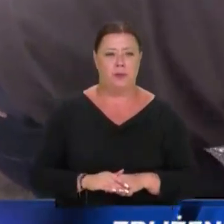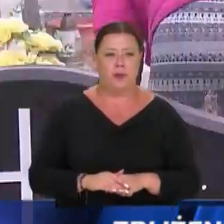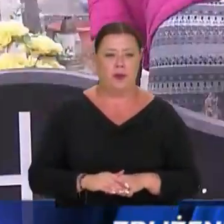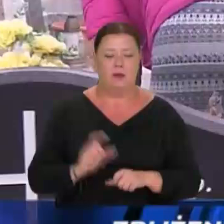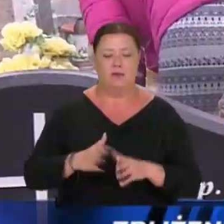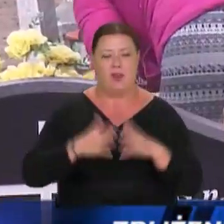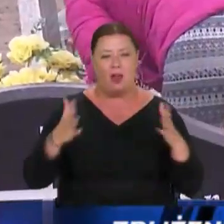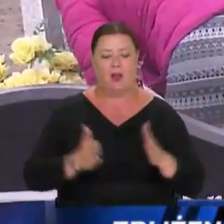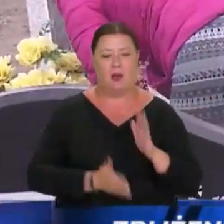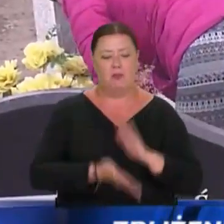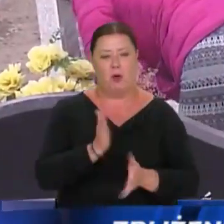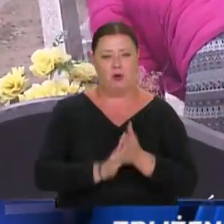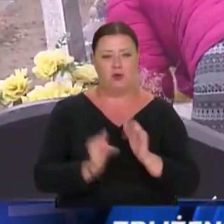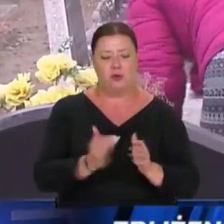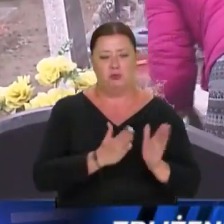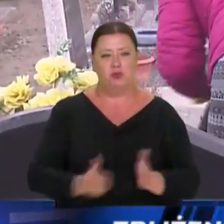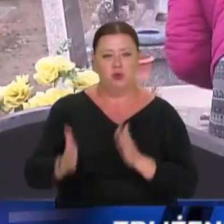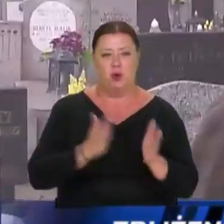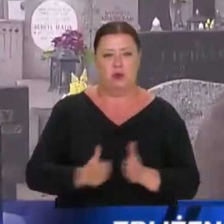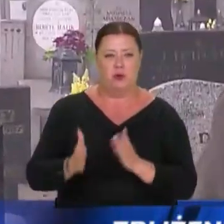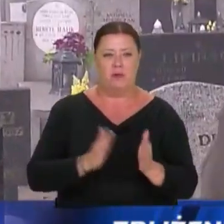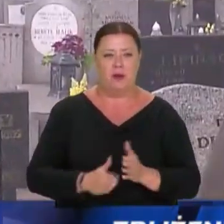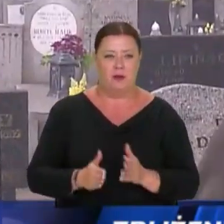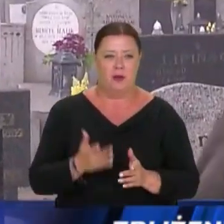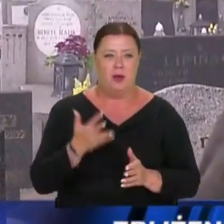Generalne porządki i przygotowania. Parę dni wcześniej